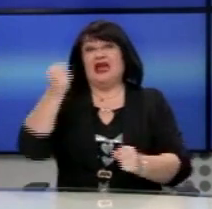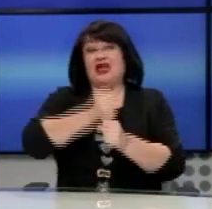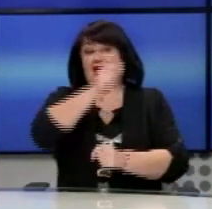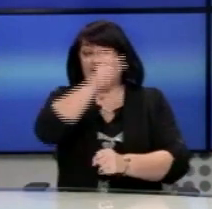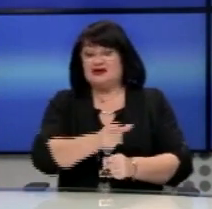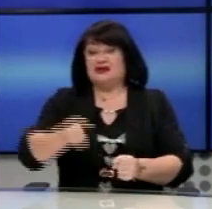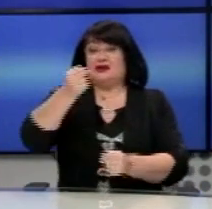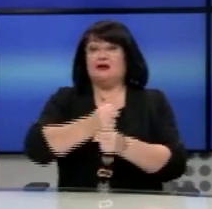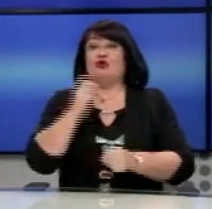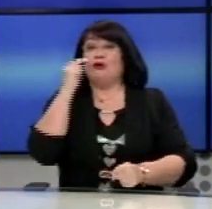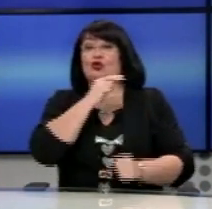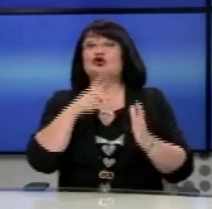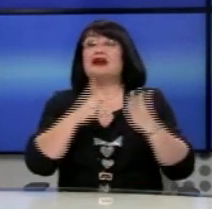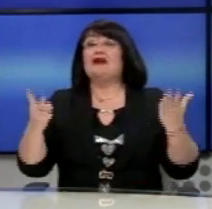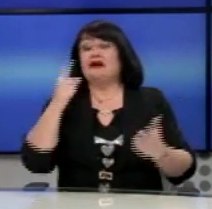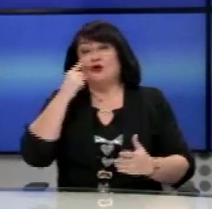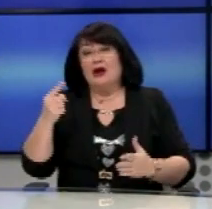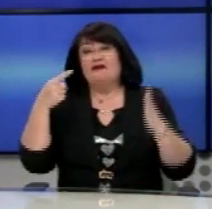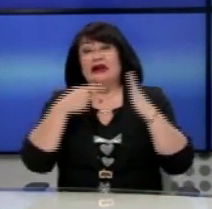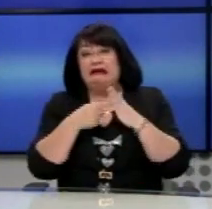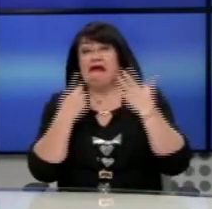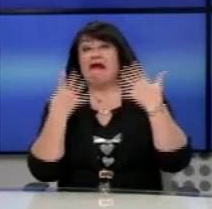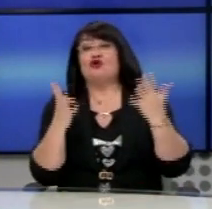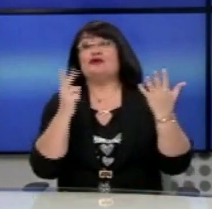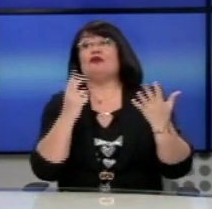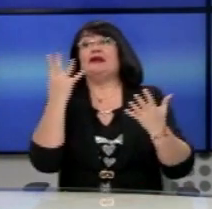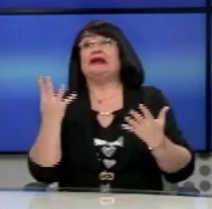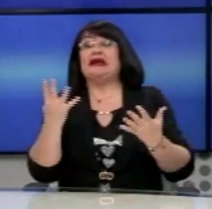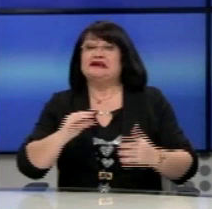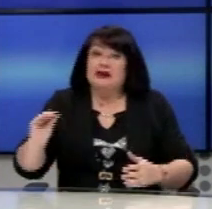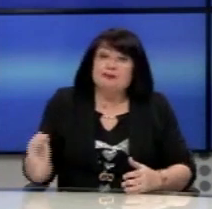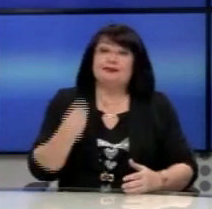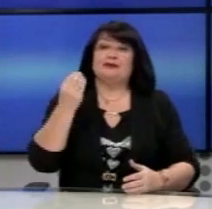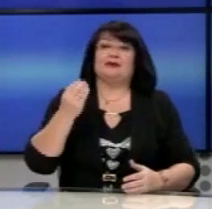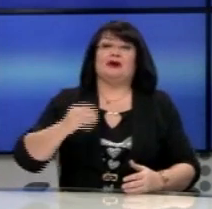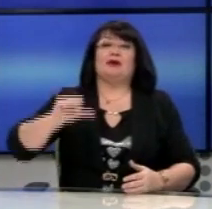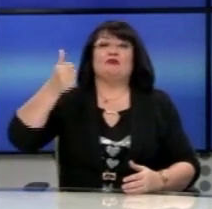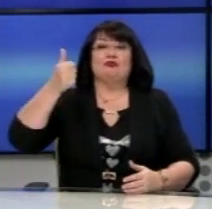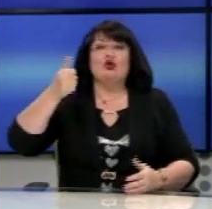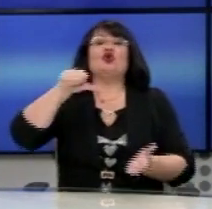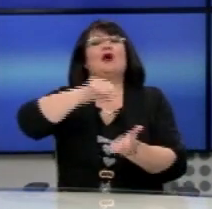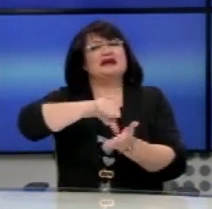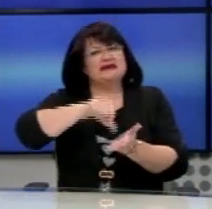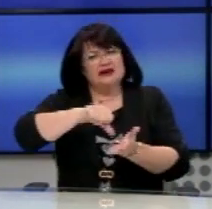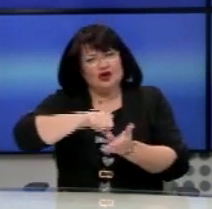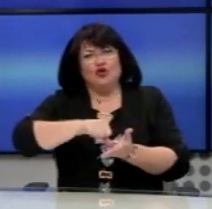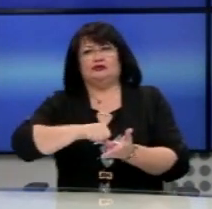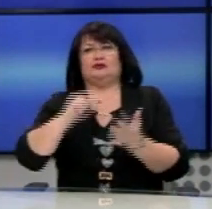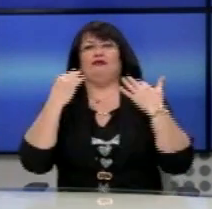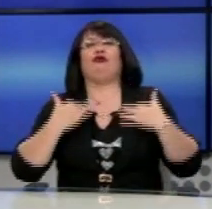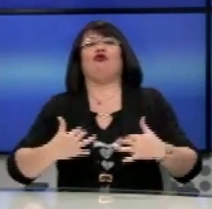θέση. Γιατί στις 17 Νοέμβρη του 1974 εκλέχτηκε και το πρώτο έστω αστικό